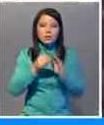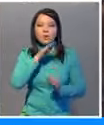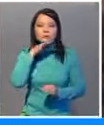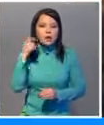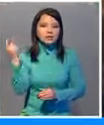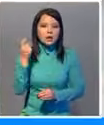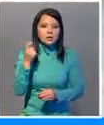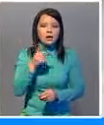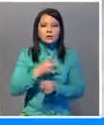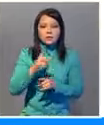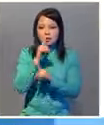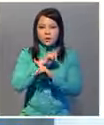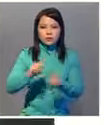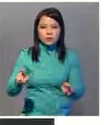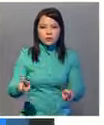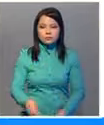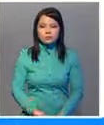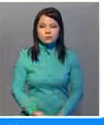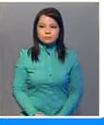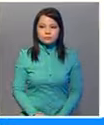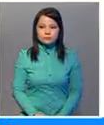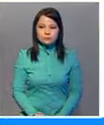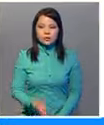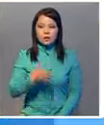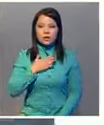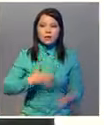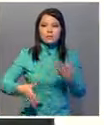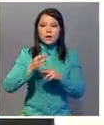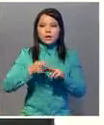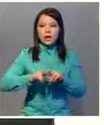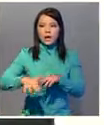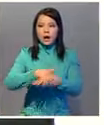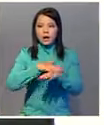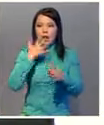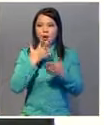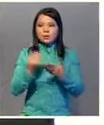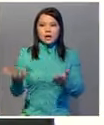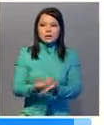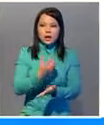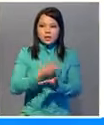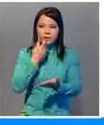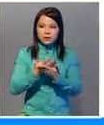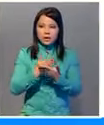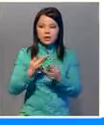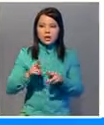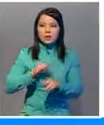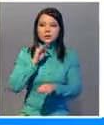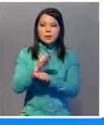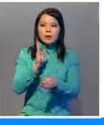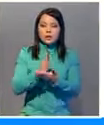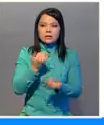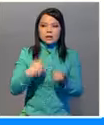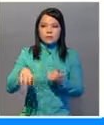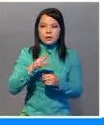қожалықтар зиян шекпейді. Барлық салық бізде өзінің сол табысынан ғана төленеді. Егер қосымша құн салығын айтатын болсақ,